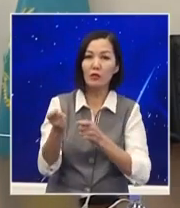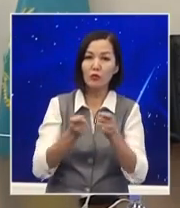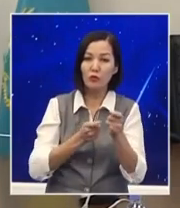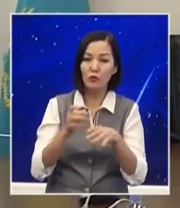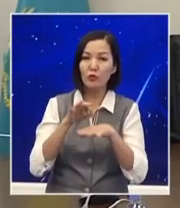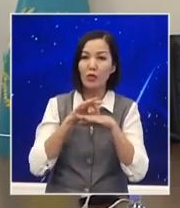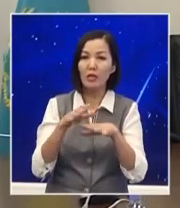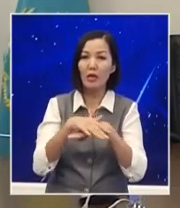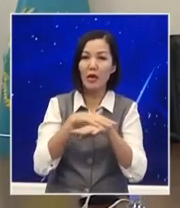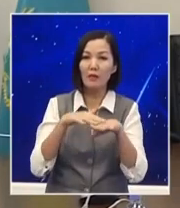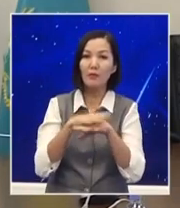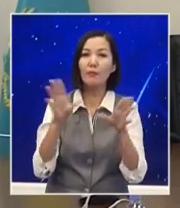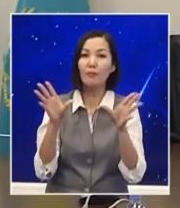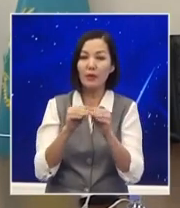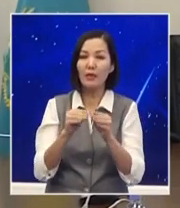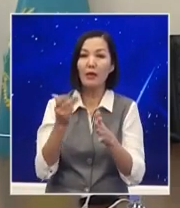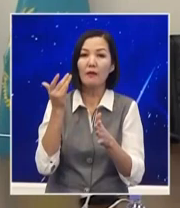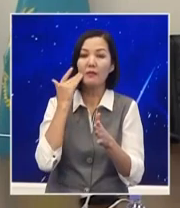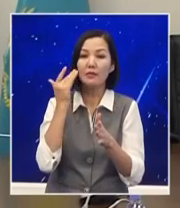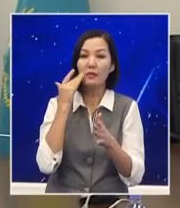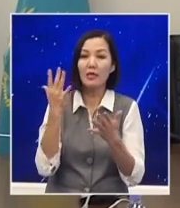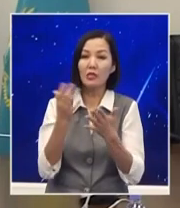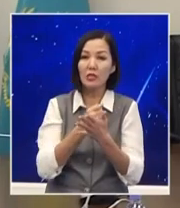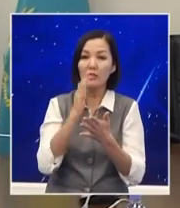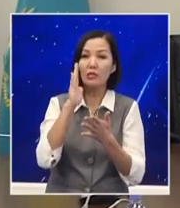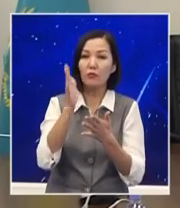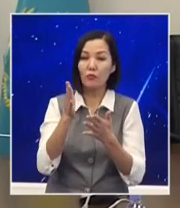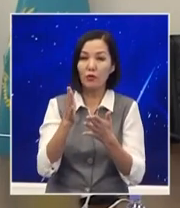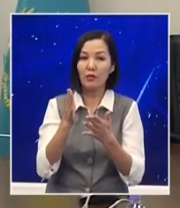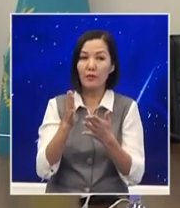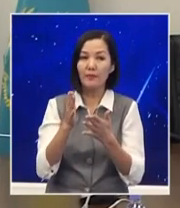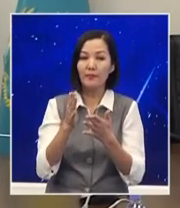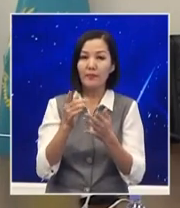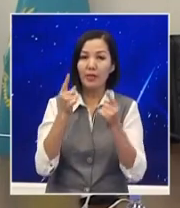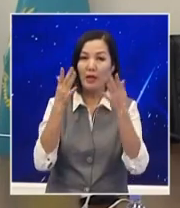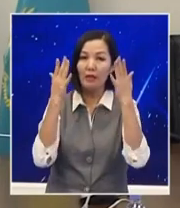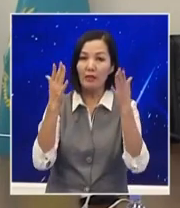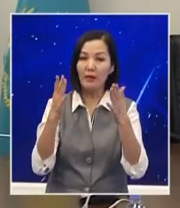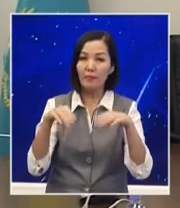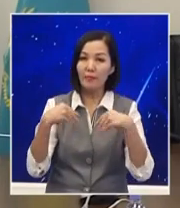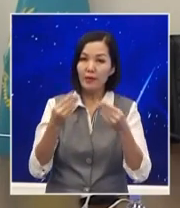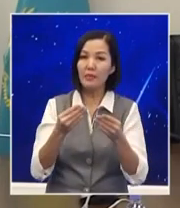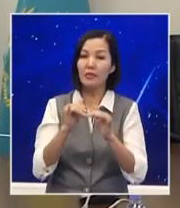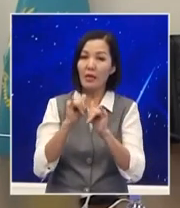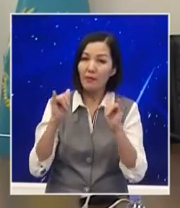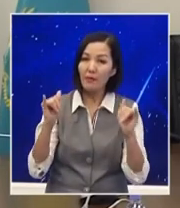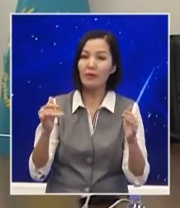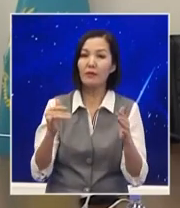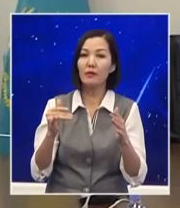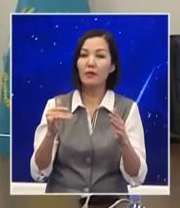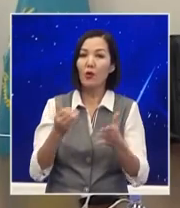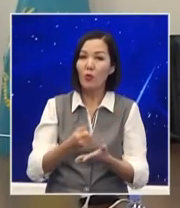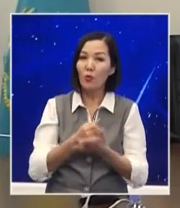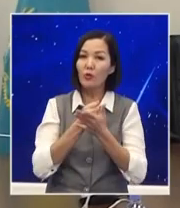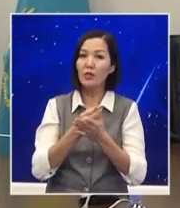бірге болғандықтан осындай дәрежеге жетіп отырмыз. Алла берген бере берсін,